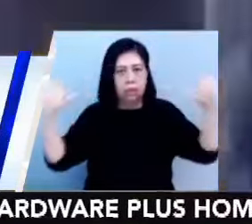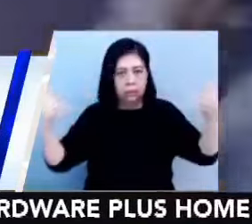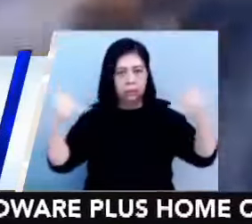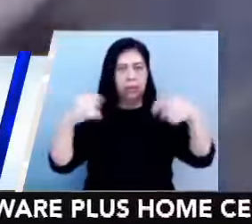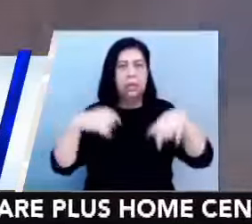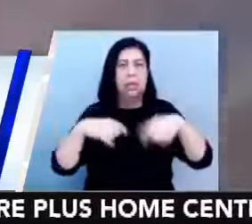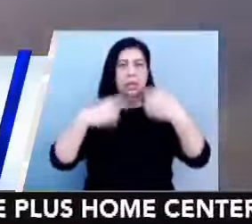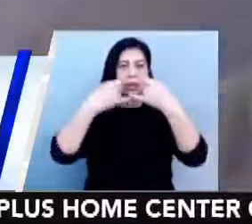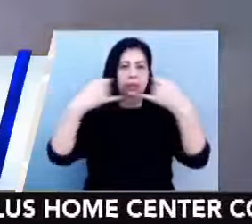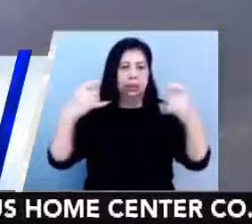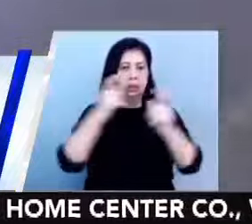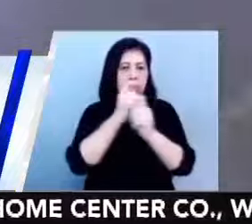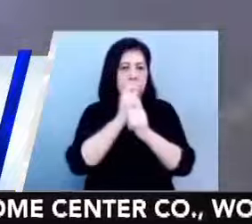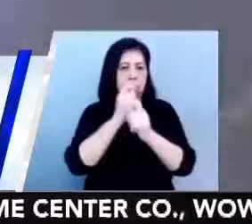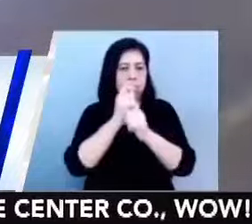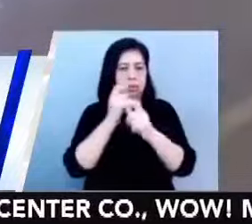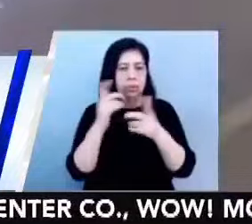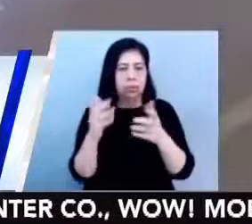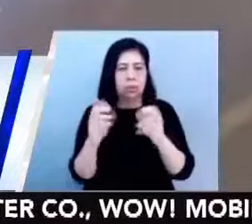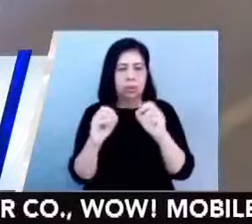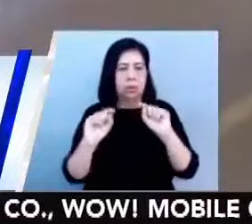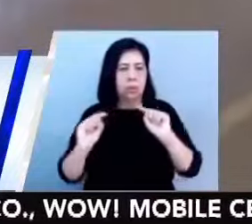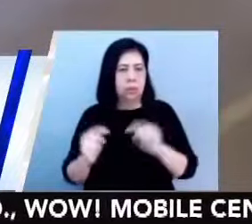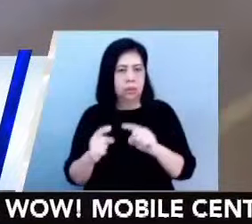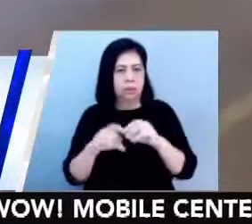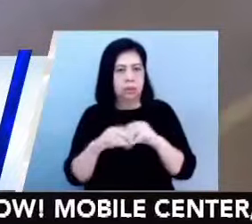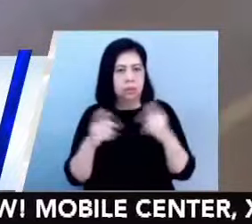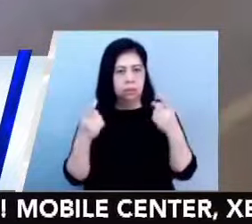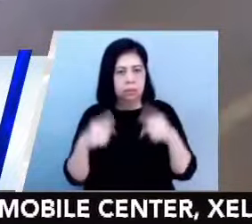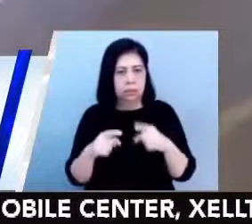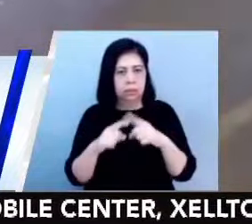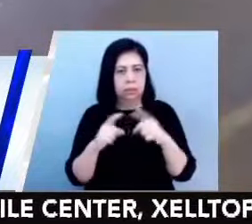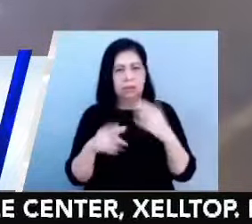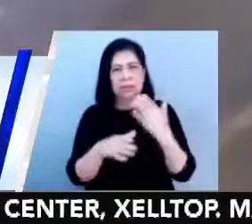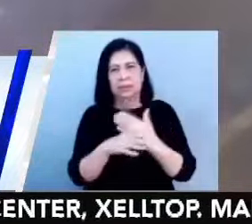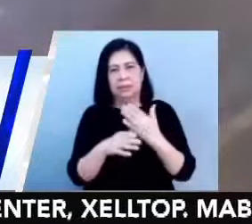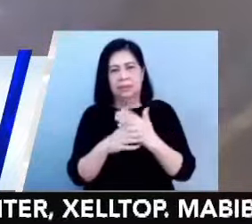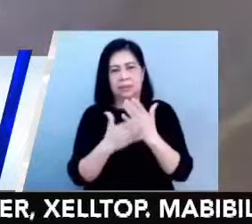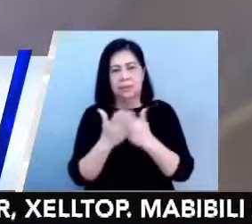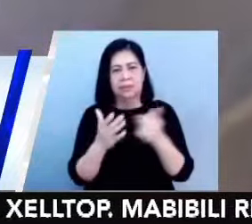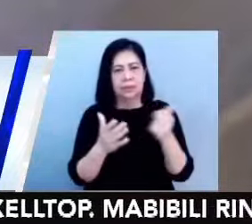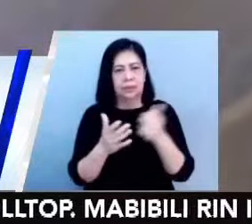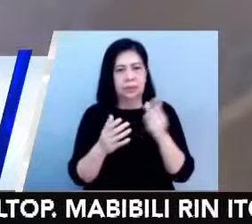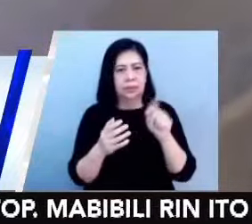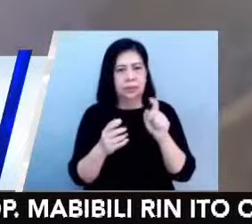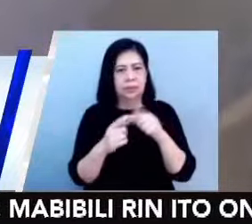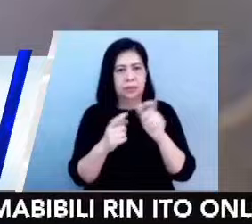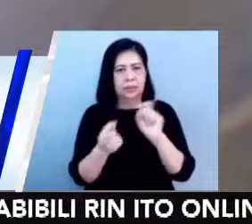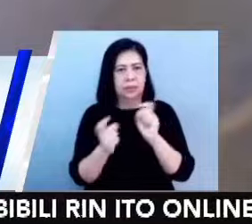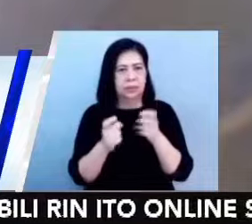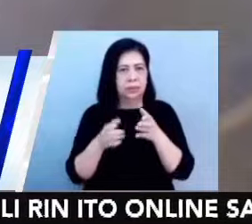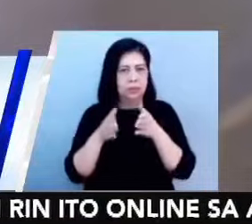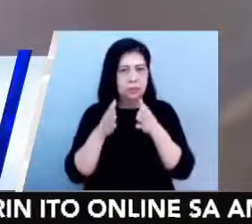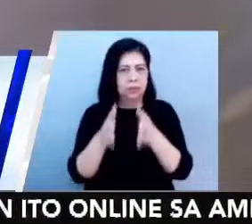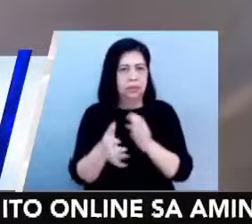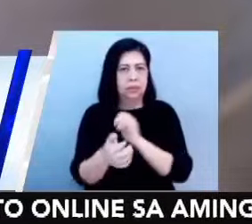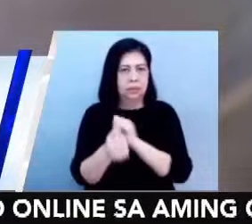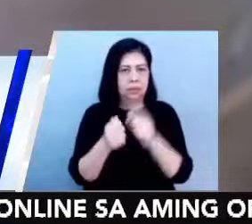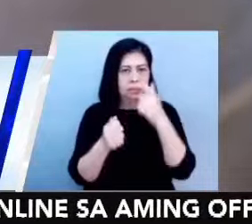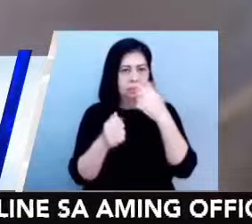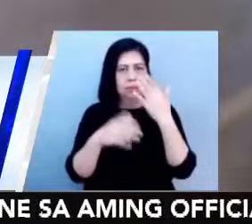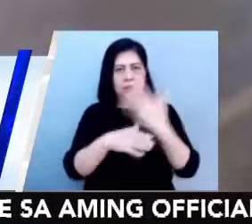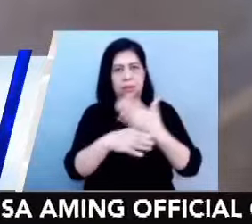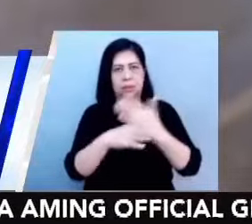truck. Wala namang nasugatan sa insidente. Pero naabala ang ilang motoristang kinailangang mag-iba ng ruta dahil sa nakaharang ng mga